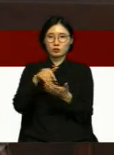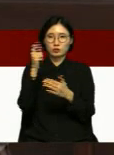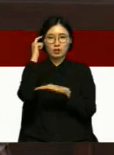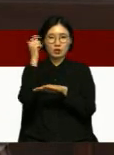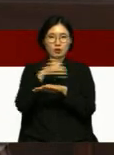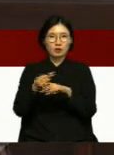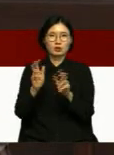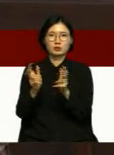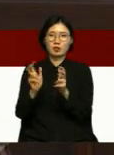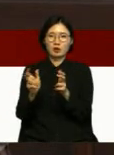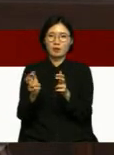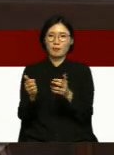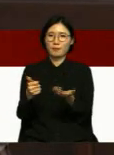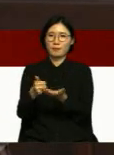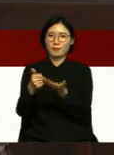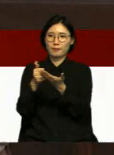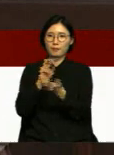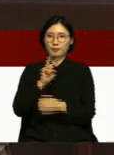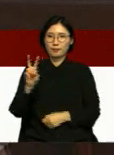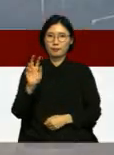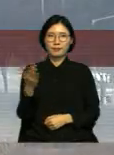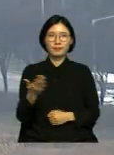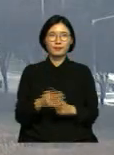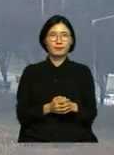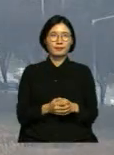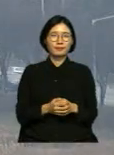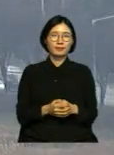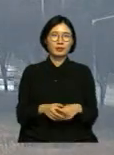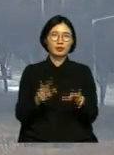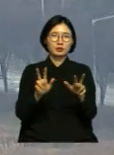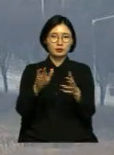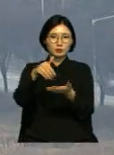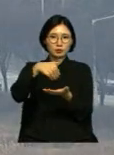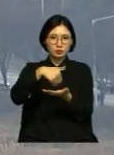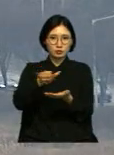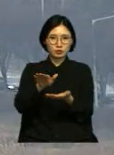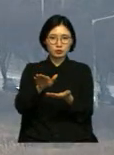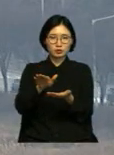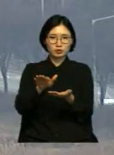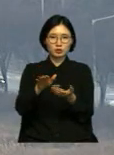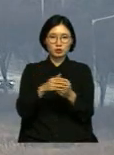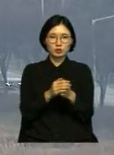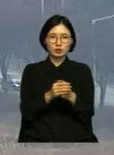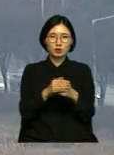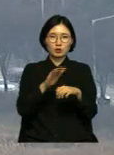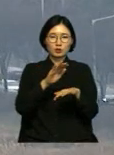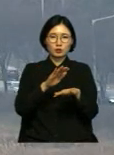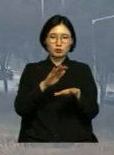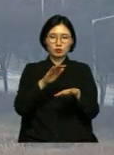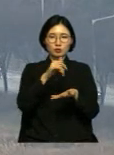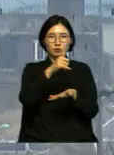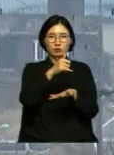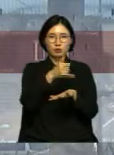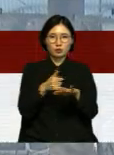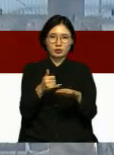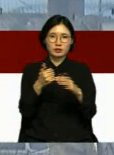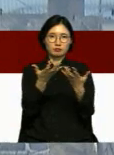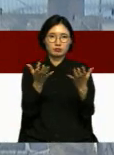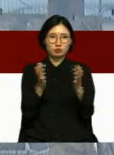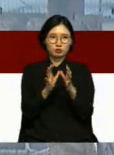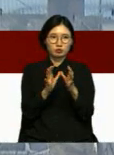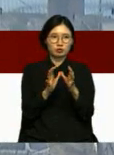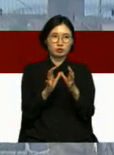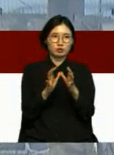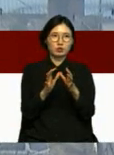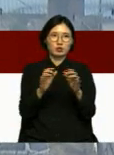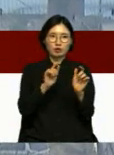전략 사업으로 육성해야 할 것입니다. 현재 동두천시는 농림축산식품부, 국무조정실과